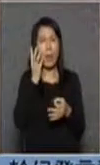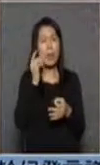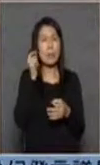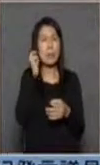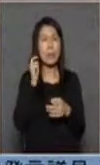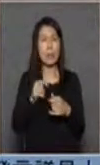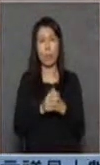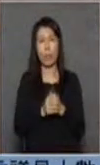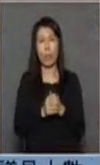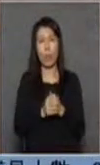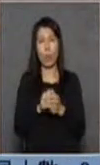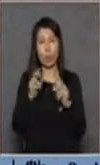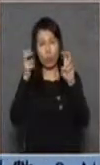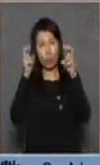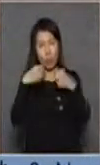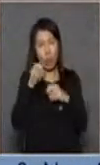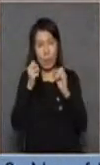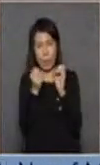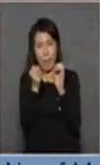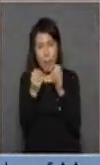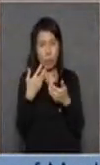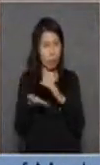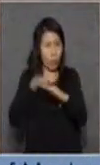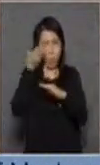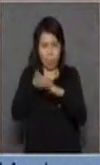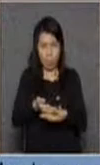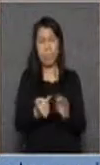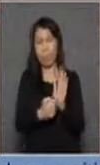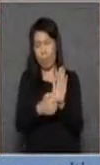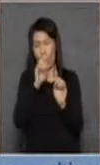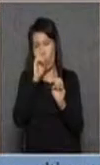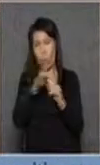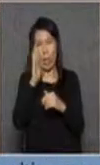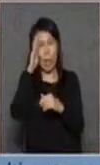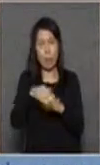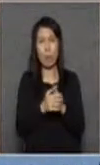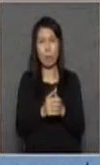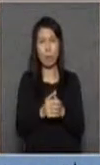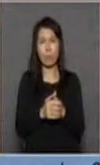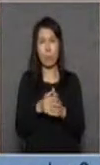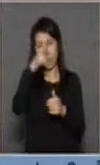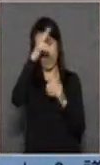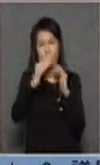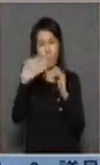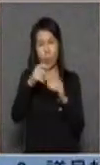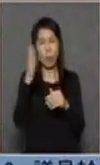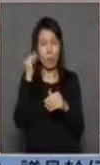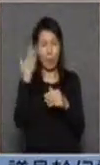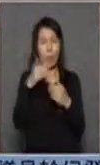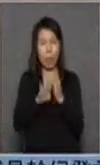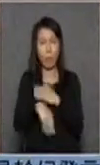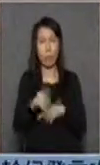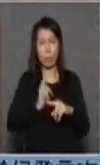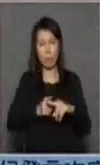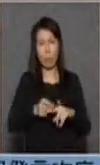个动议辩论呢，再旧事重提。咁我希望局长呢听到嘅时候都能